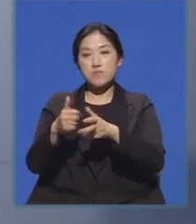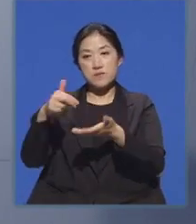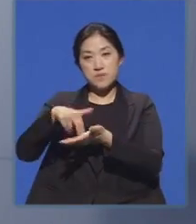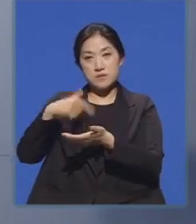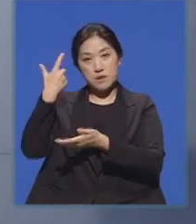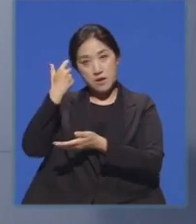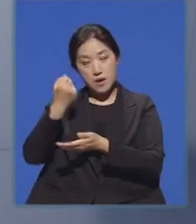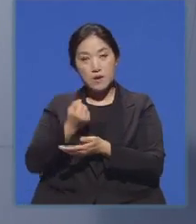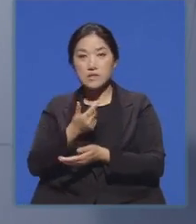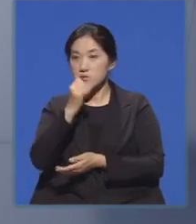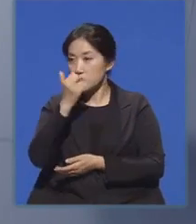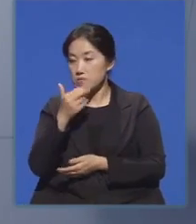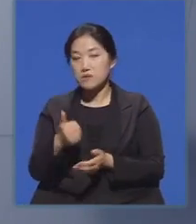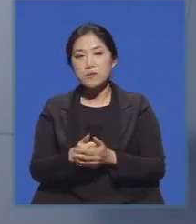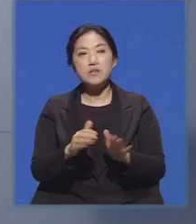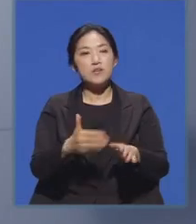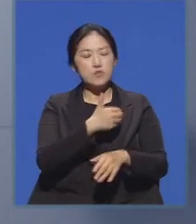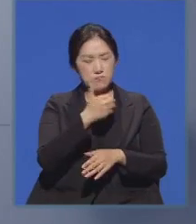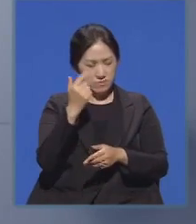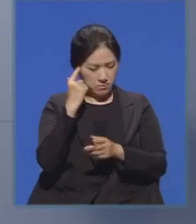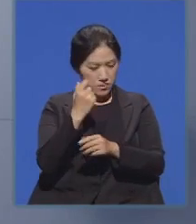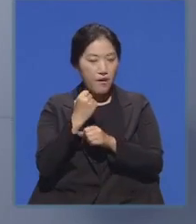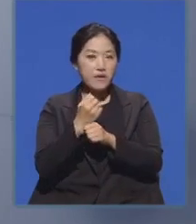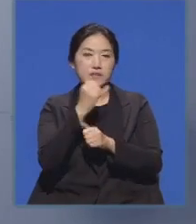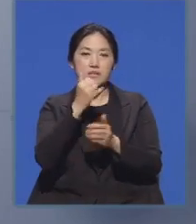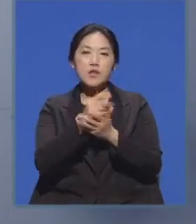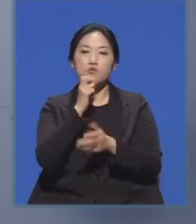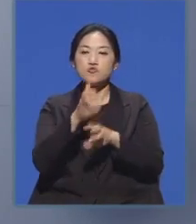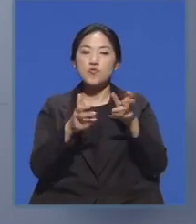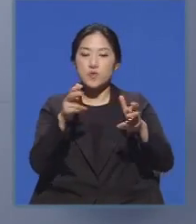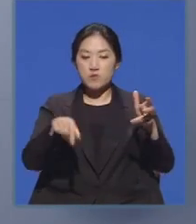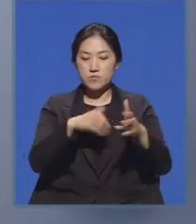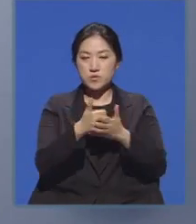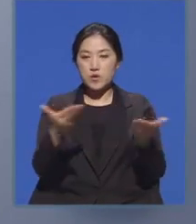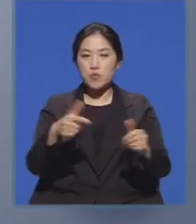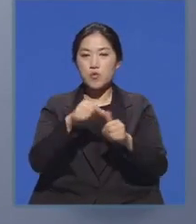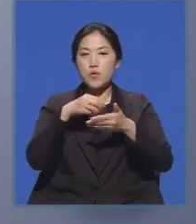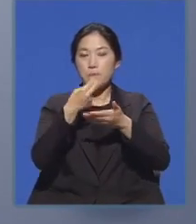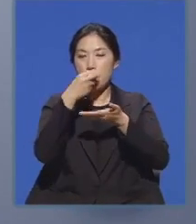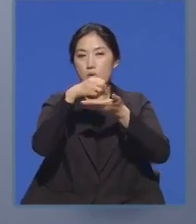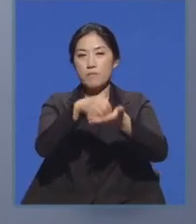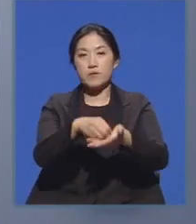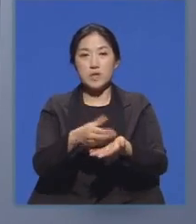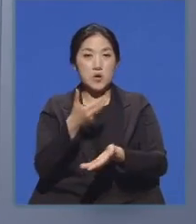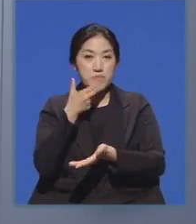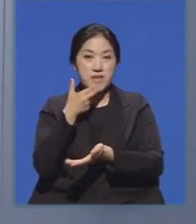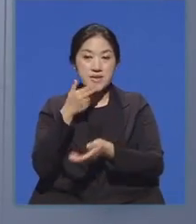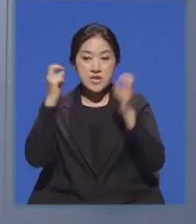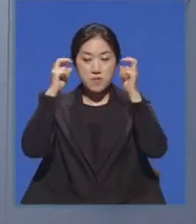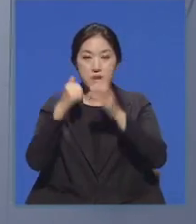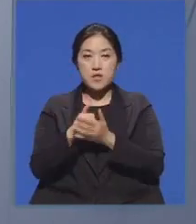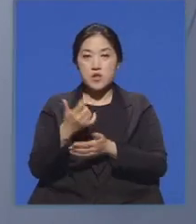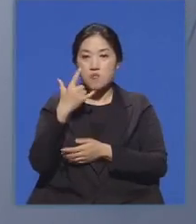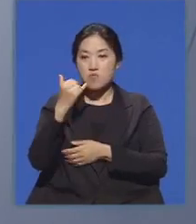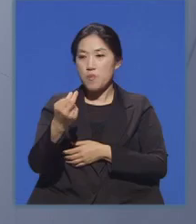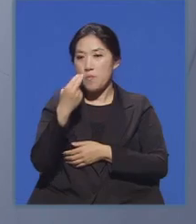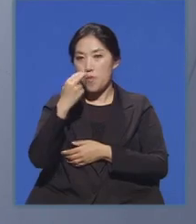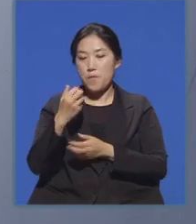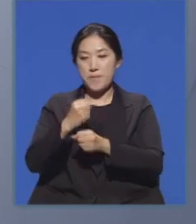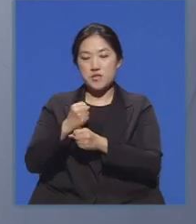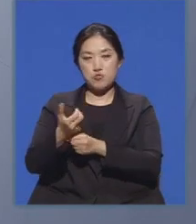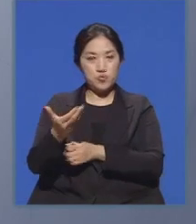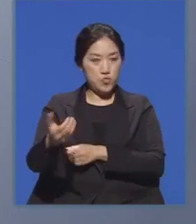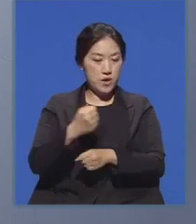생각해 보셨는지를 물어보는 겁니다. 충분히 생각했습니다. 중소기업 중에 고용보험에 들지 않는 기업의 경우에는 부모보험이라는 걸